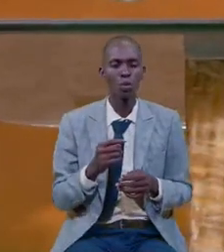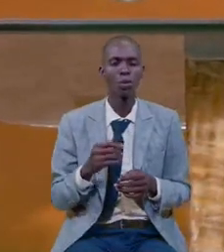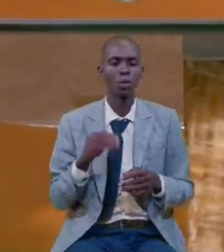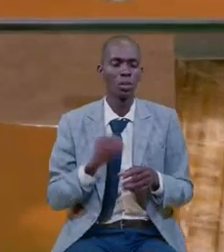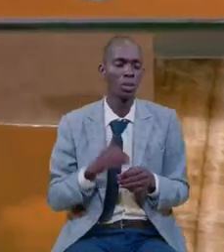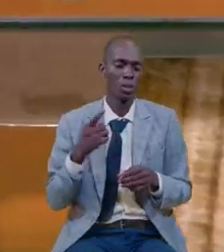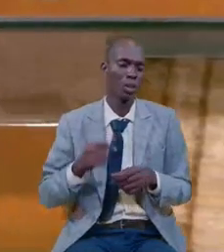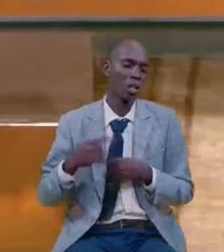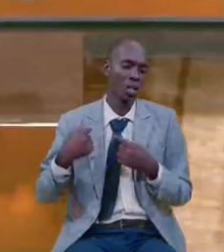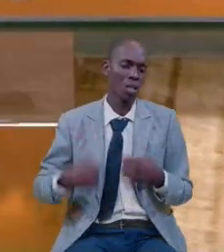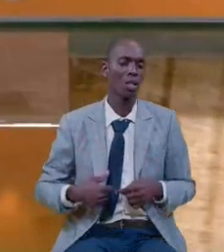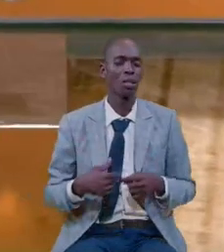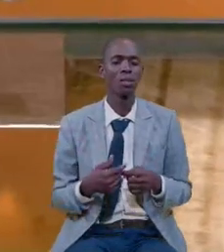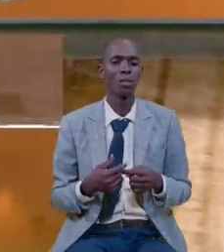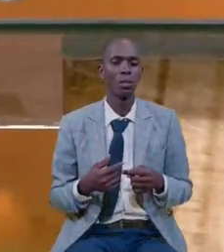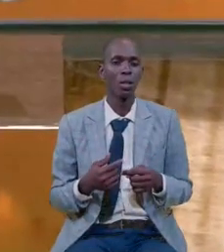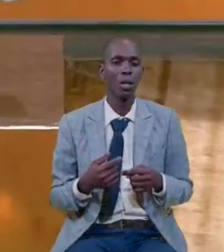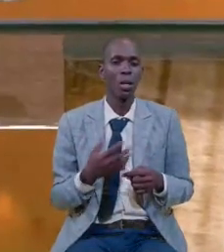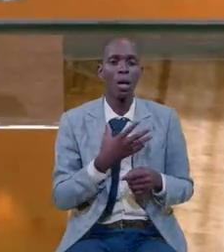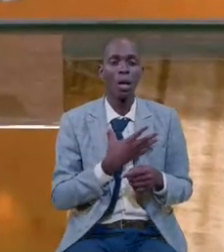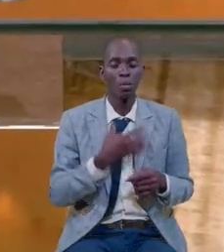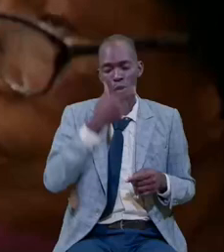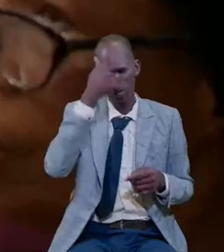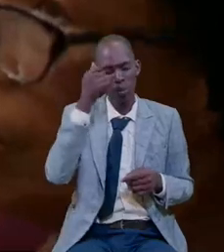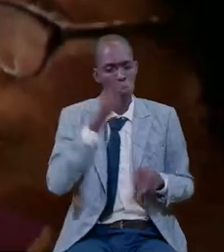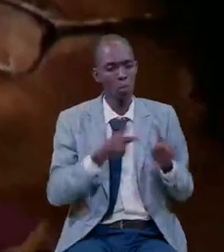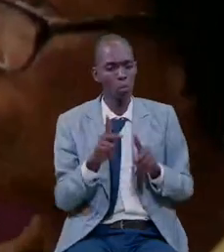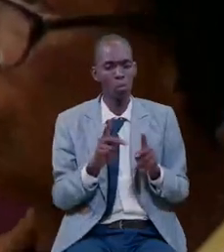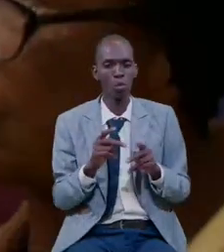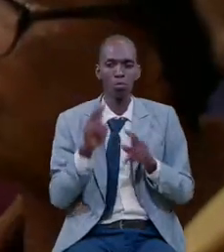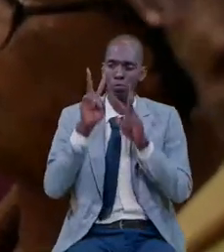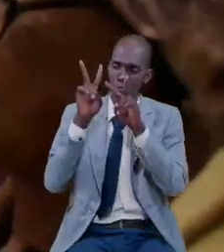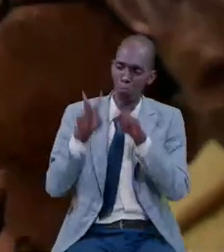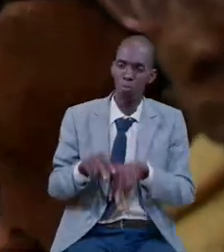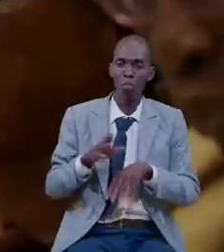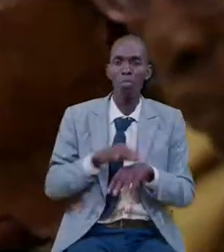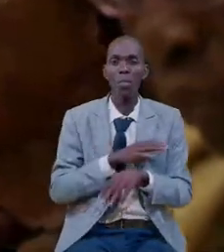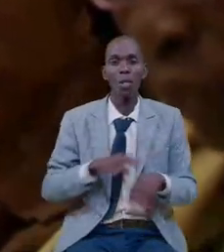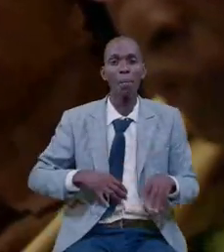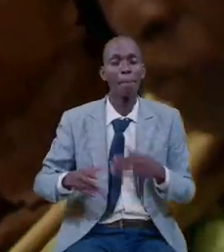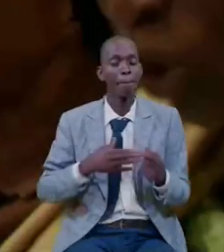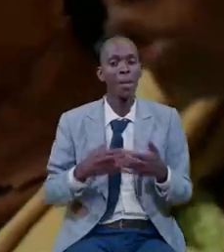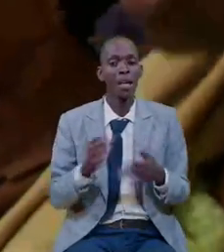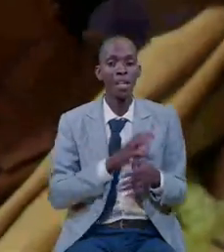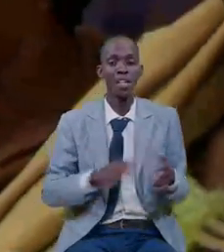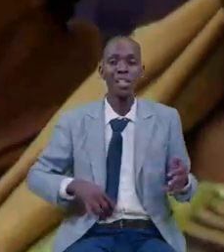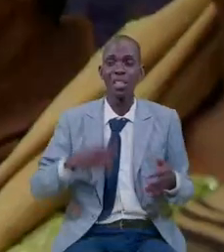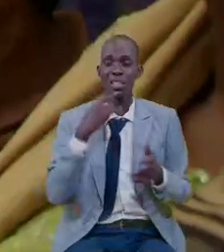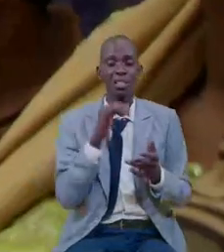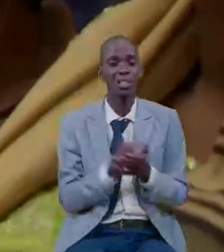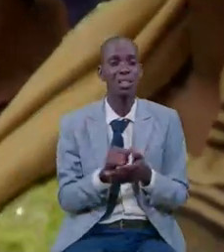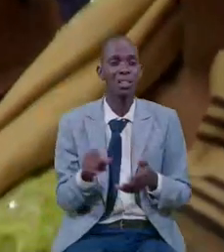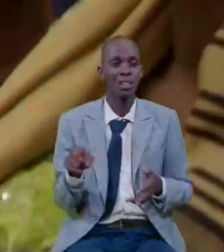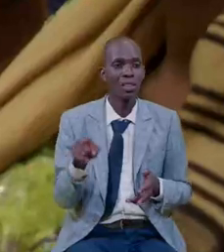au cœur des hommes parce qu'ils se sont moqués de lui. Jésus leur dit, vous cherchez à paraître